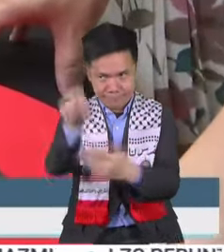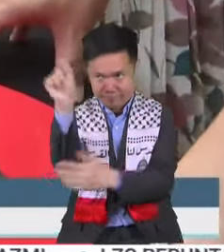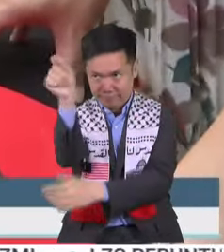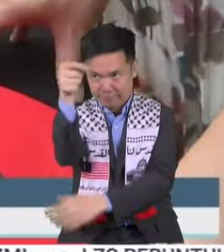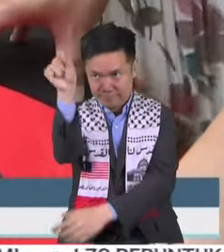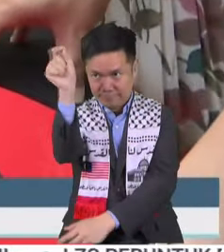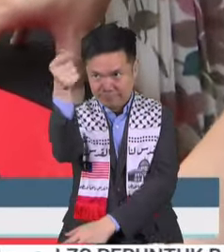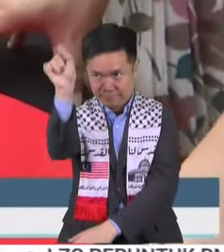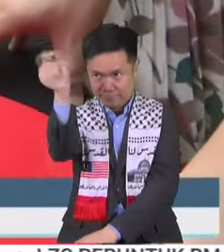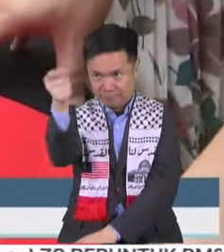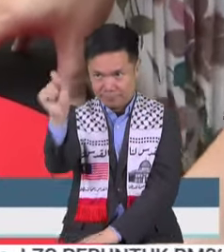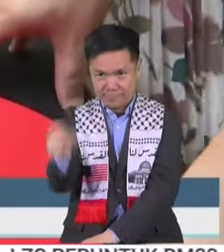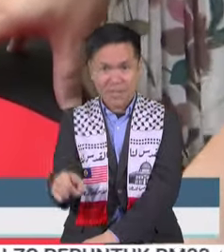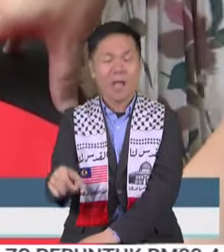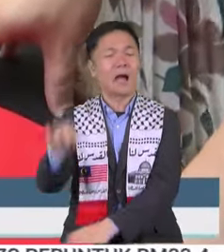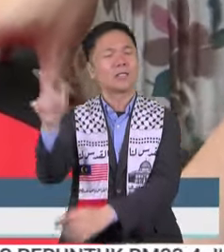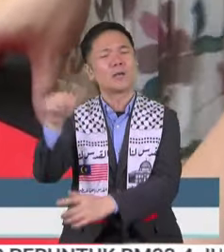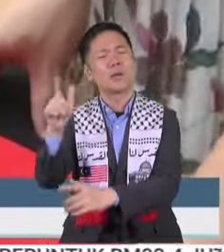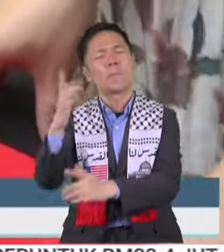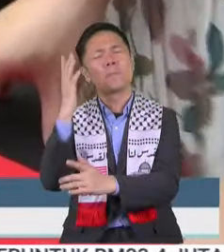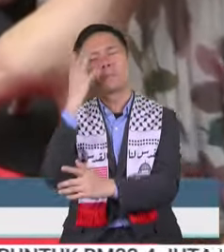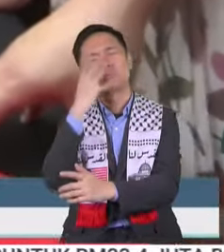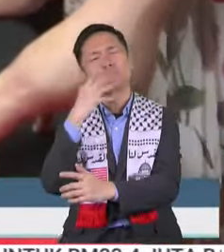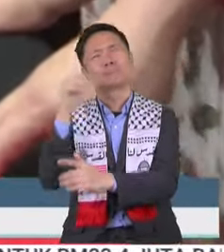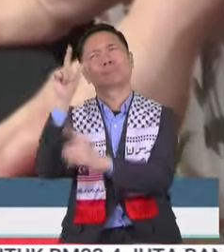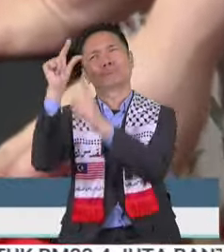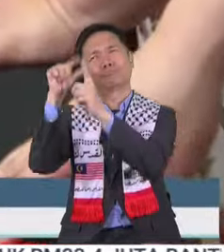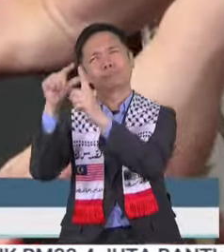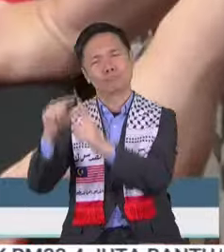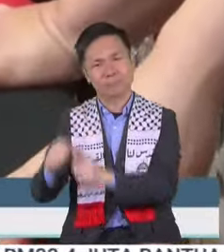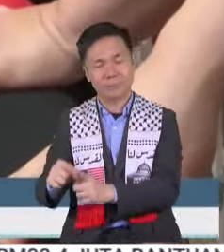atau pepatah-pepatah yang bagus dan